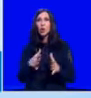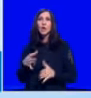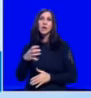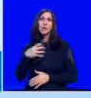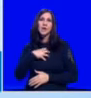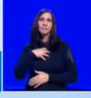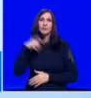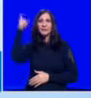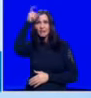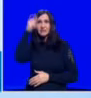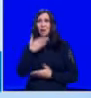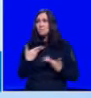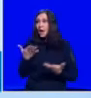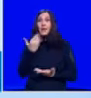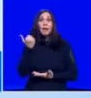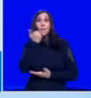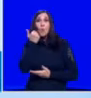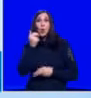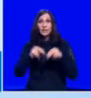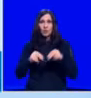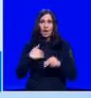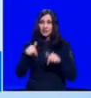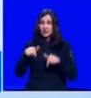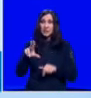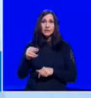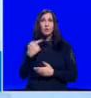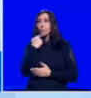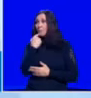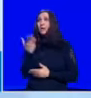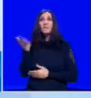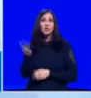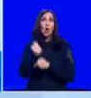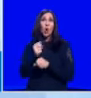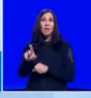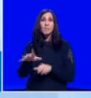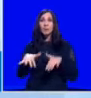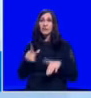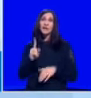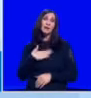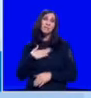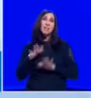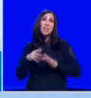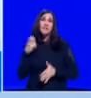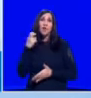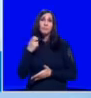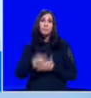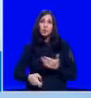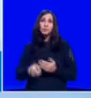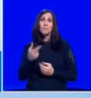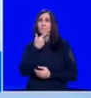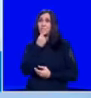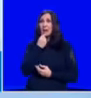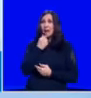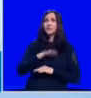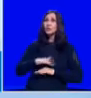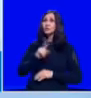ДПС. Ние нямаме полезен ход. Но поне, аз днес го казах, когато ме питаха вашите колеги в парламент, поне трябва да има някакво елементарно приличие. Не може една